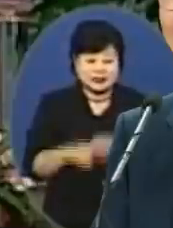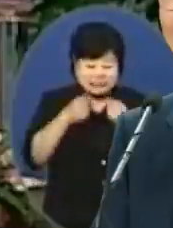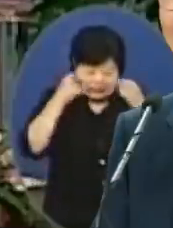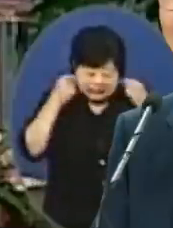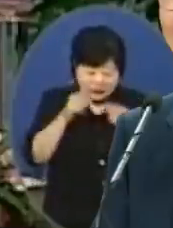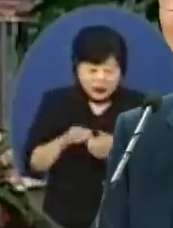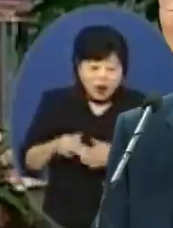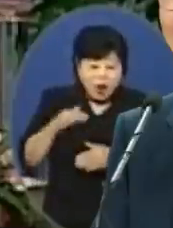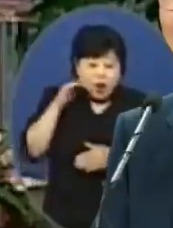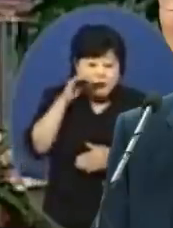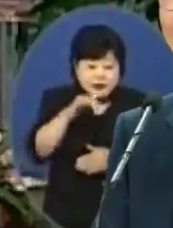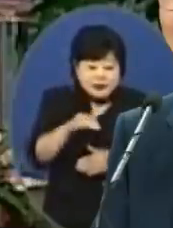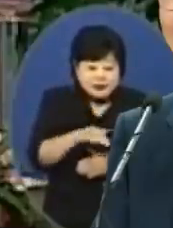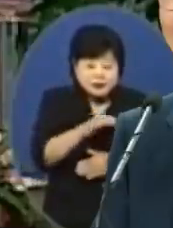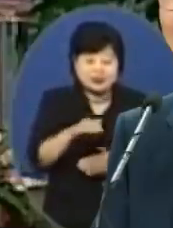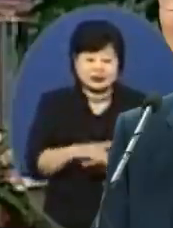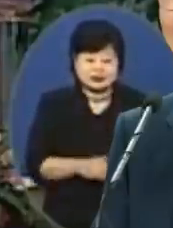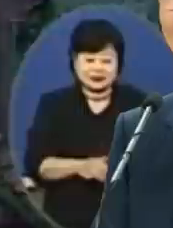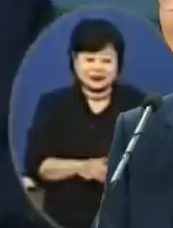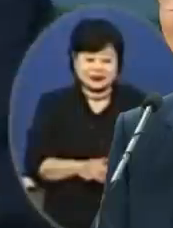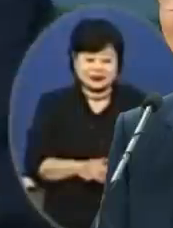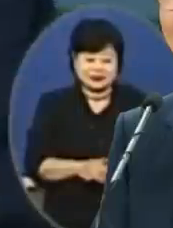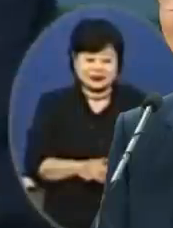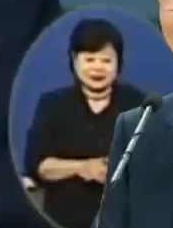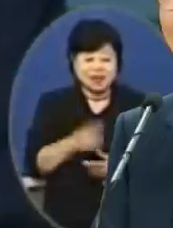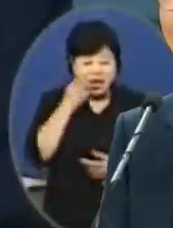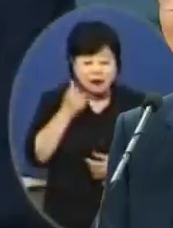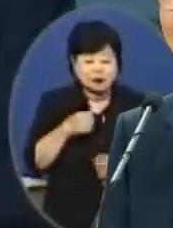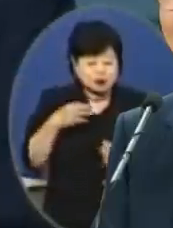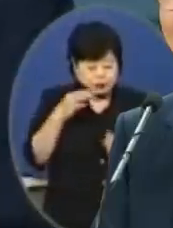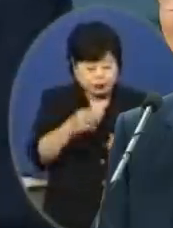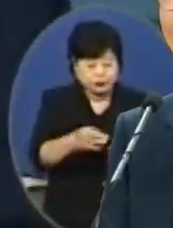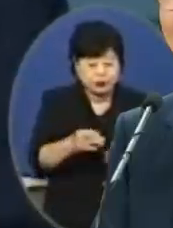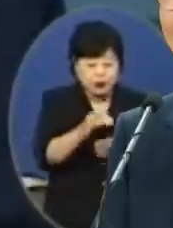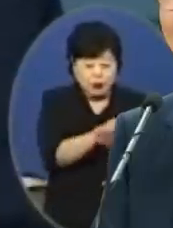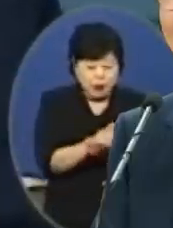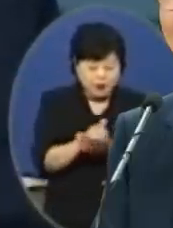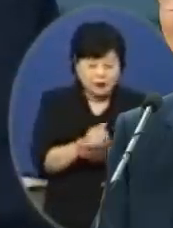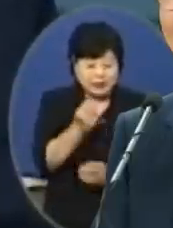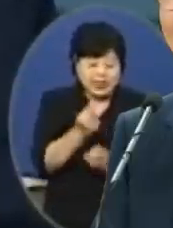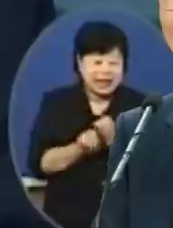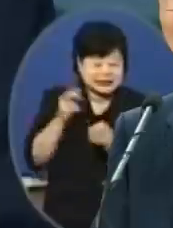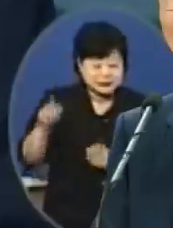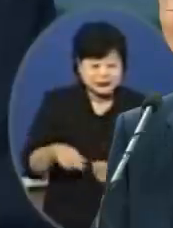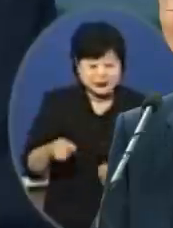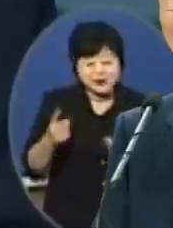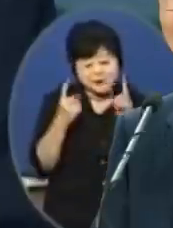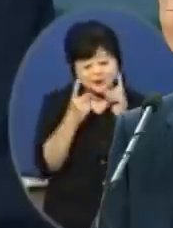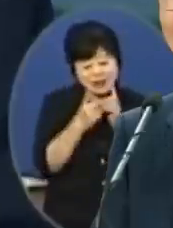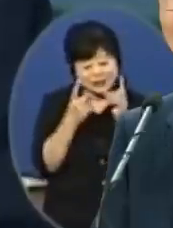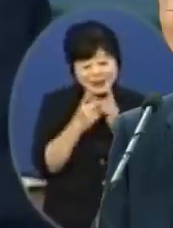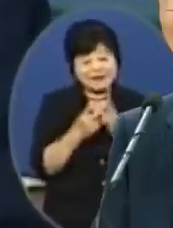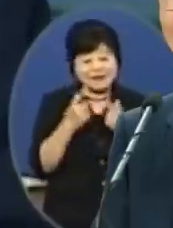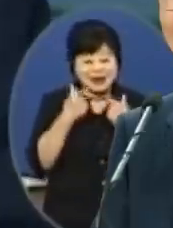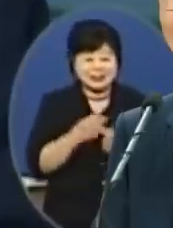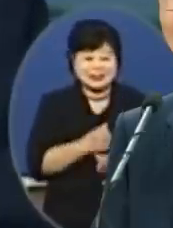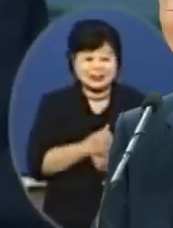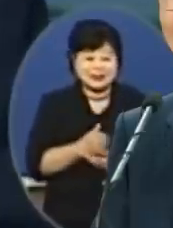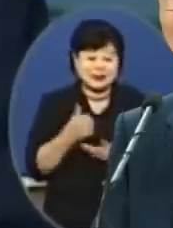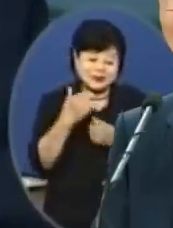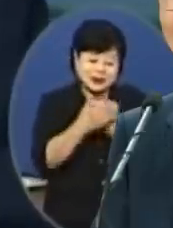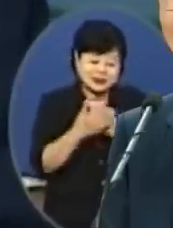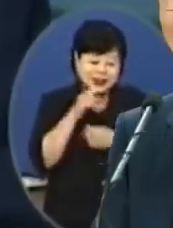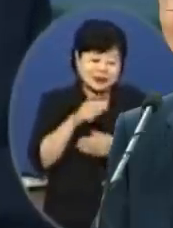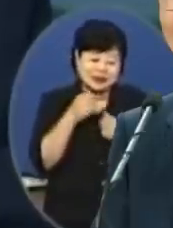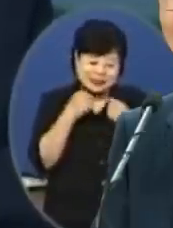즐거움이 넘치는데 우리는 이 분을 아버지로 부르고 화목해서 아침 저녁으로 만나고 항상 그분의 은혜